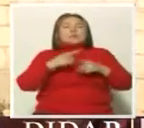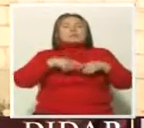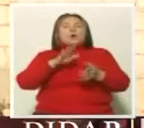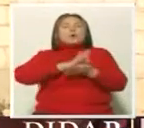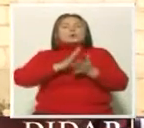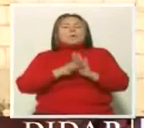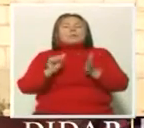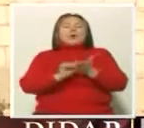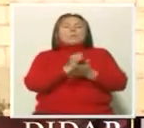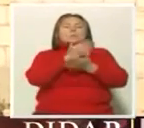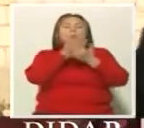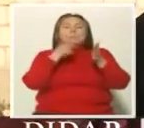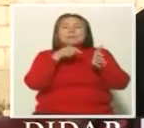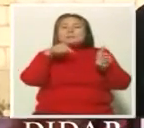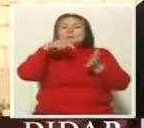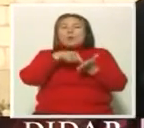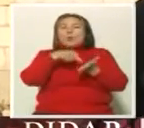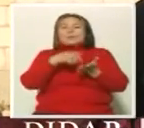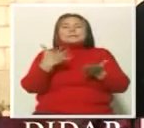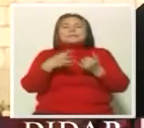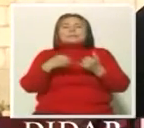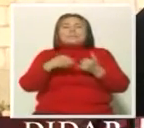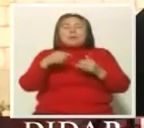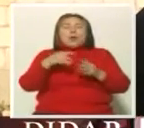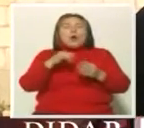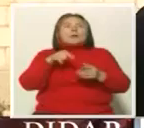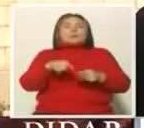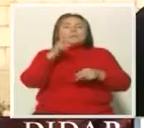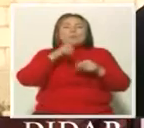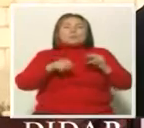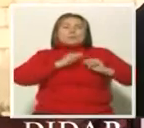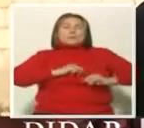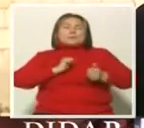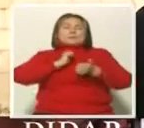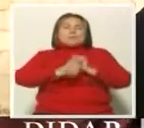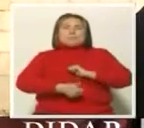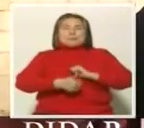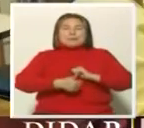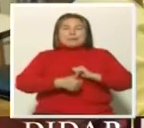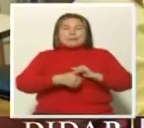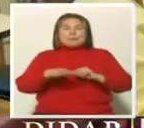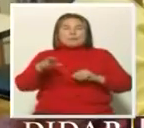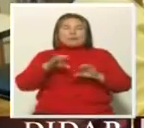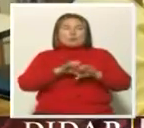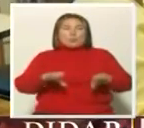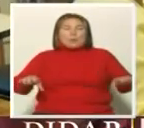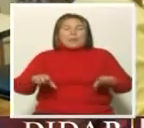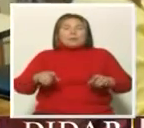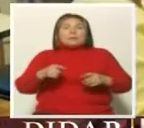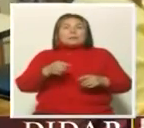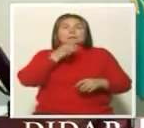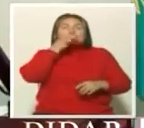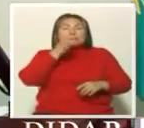тех условия документе не было отмечено что здесь Чья либо территория и закончили работы по замене канализационных труб исходя